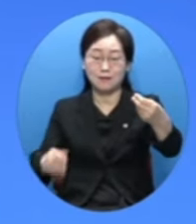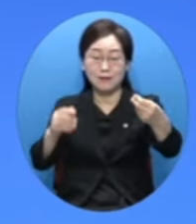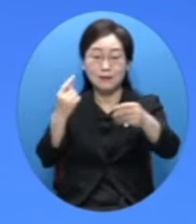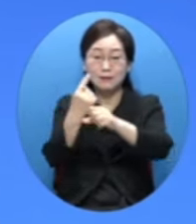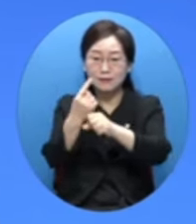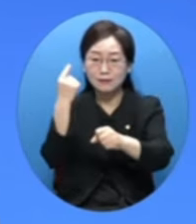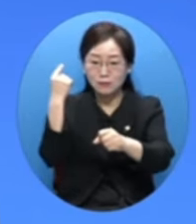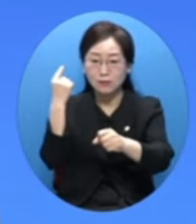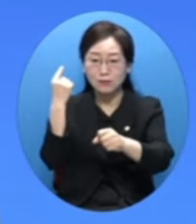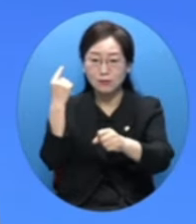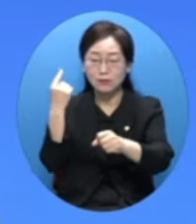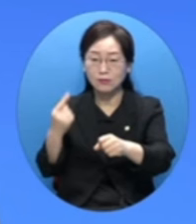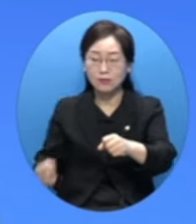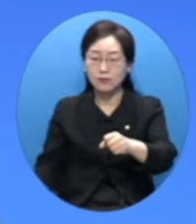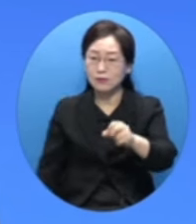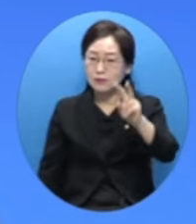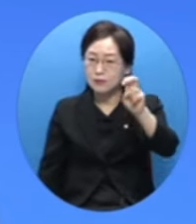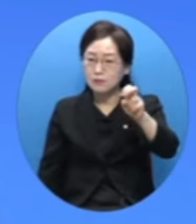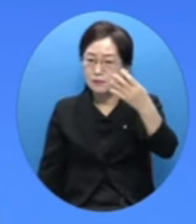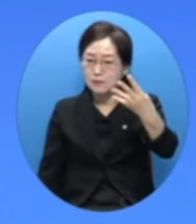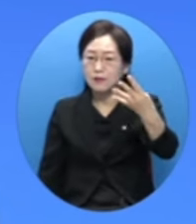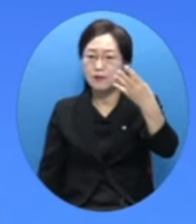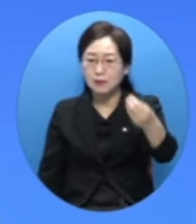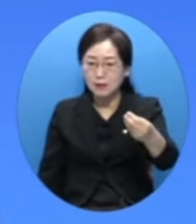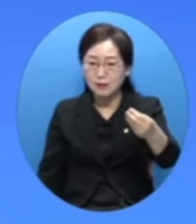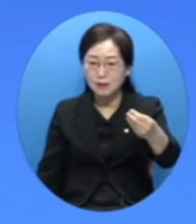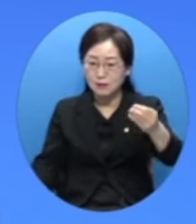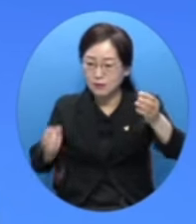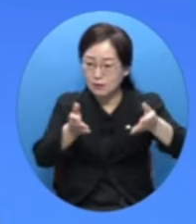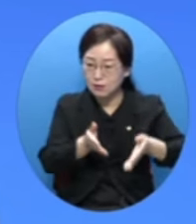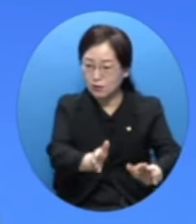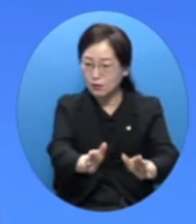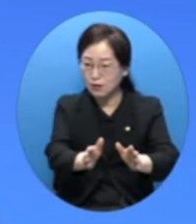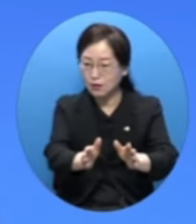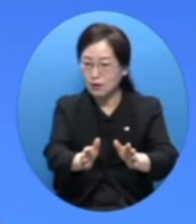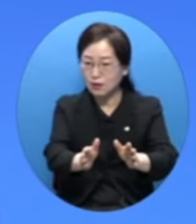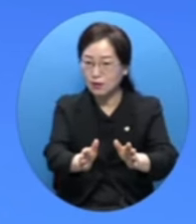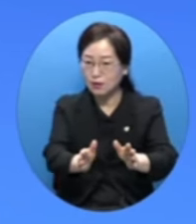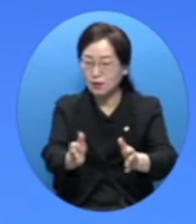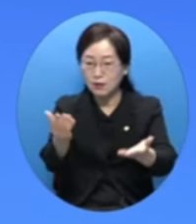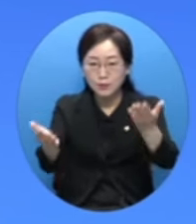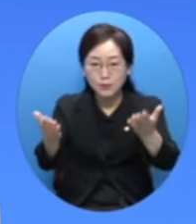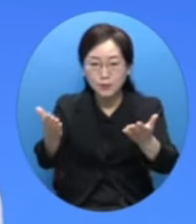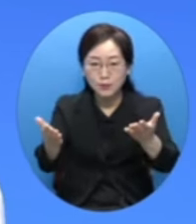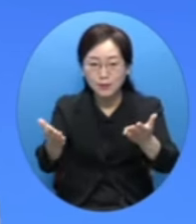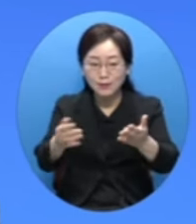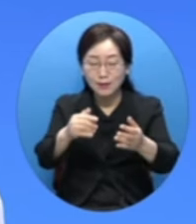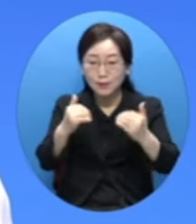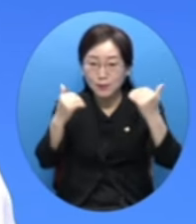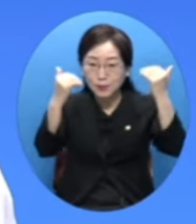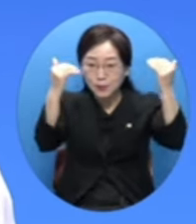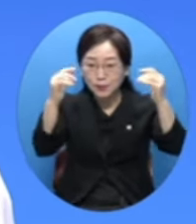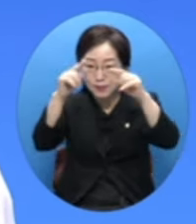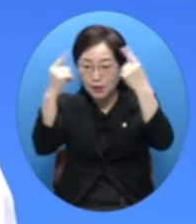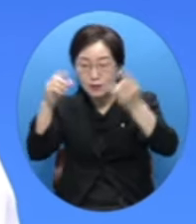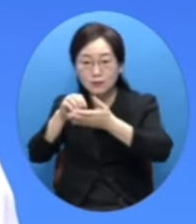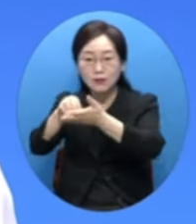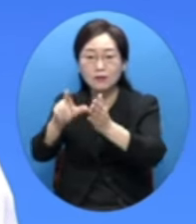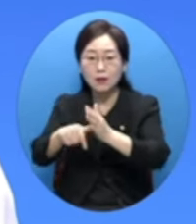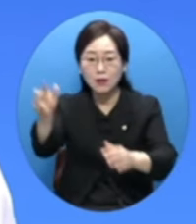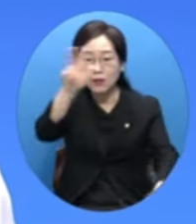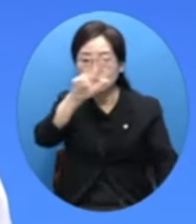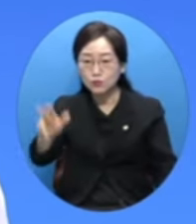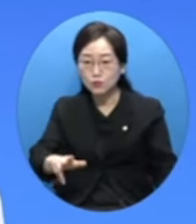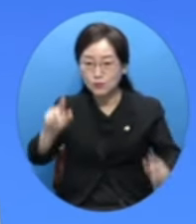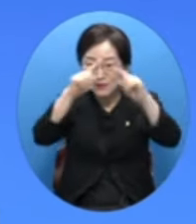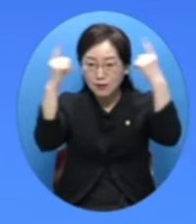작년에 24만 명 정도 태어났으니까 그 아이들이 대학 갈 때가 되면 전국 대학교